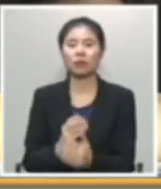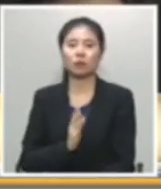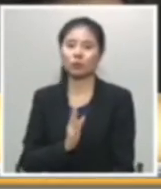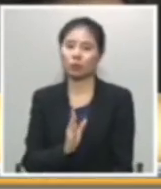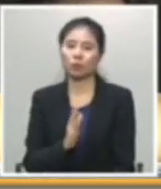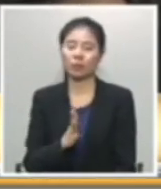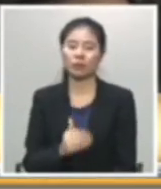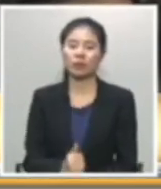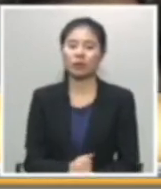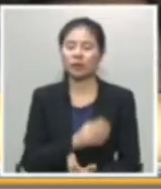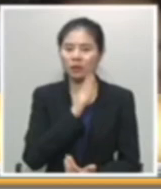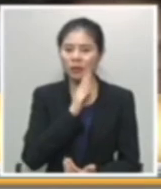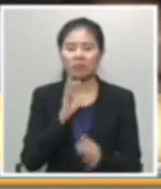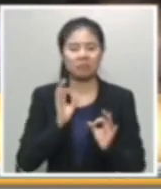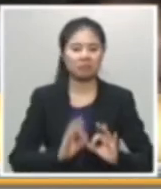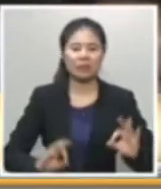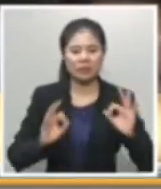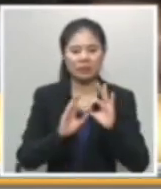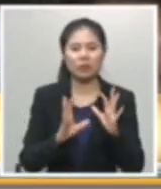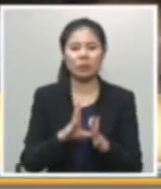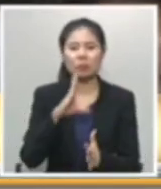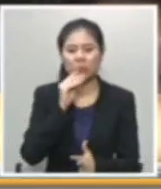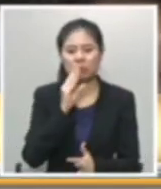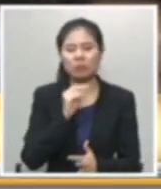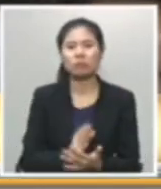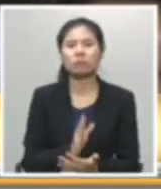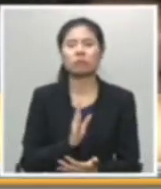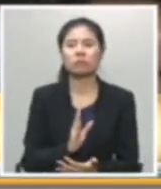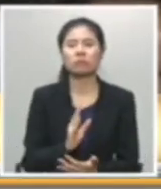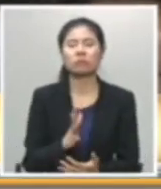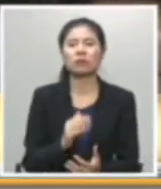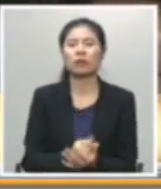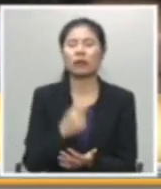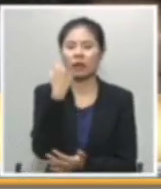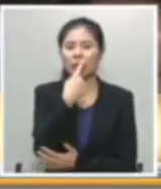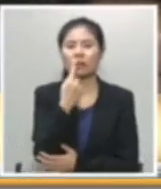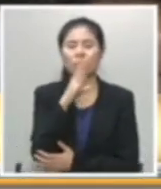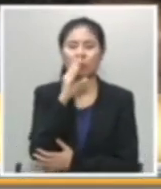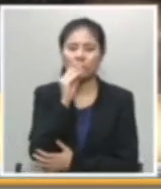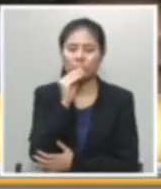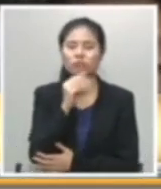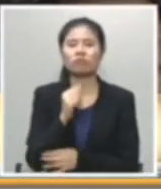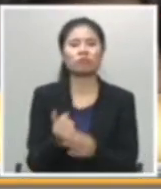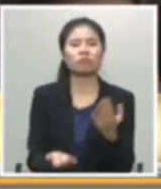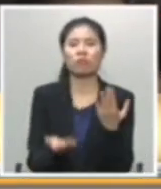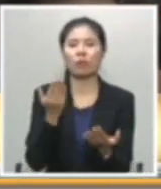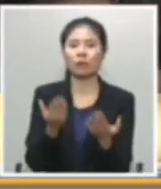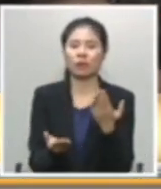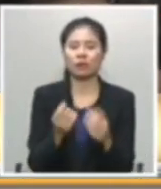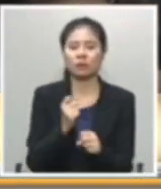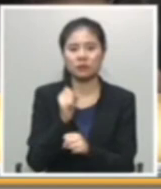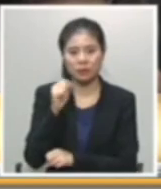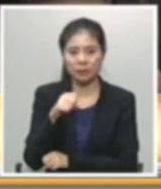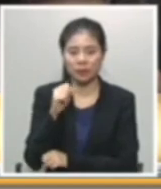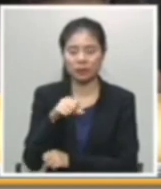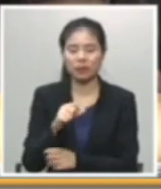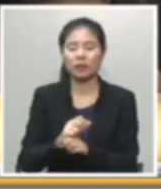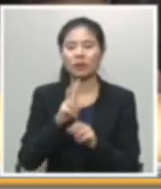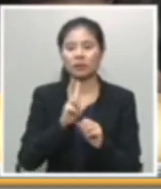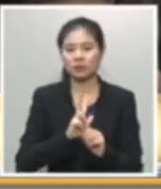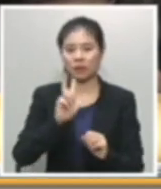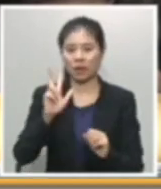ถวายสัตย์ไม่จำเป็นจะต้องยึดถือรัฐธรรมนูญแล้วใครจะพูดยังไงจะถวายยังไงก็ได้นะฮะข้อที่